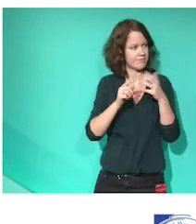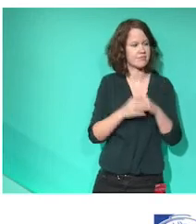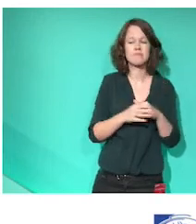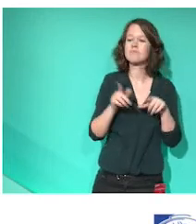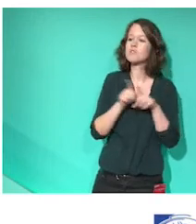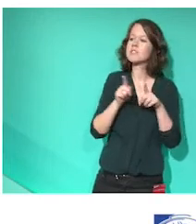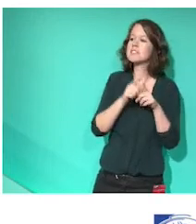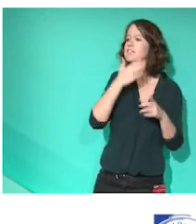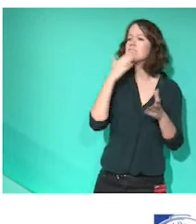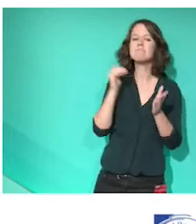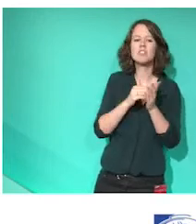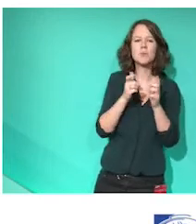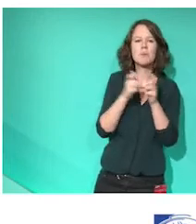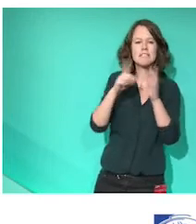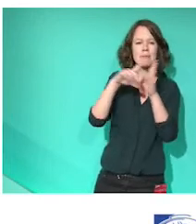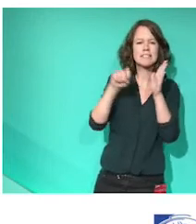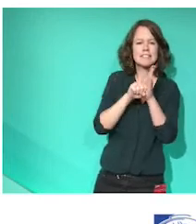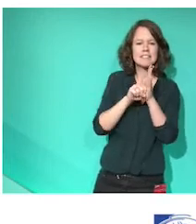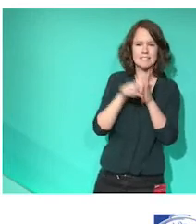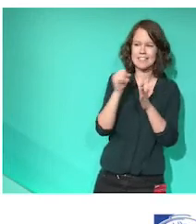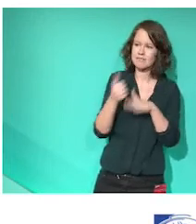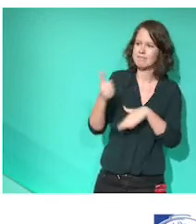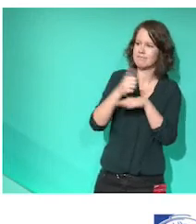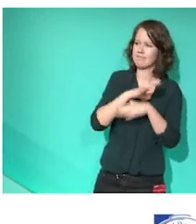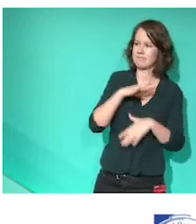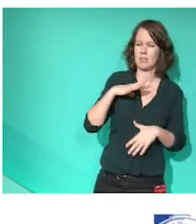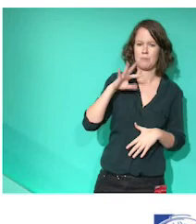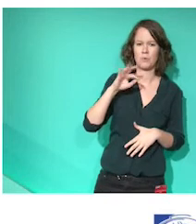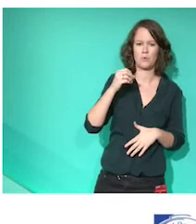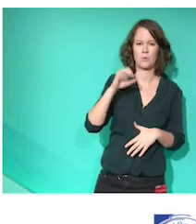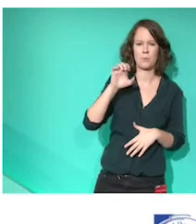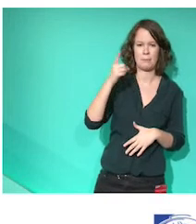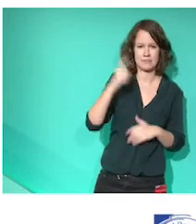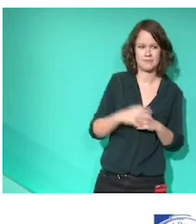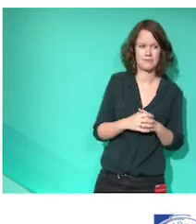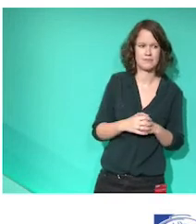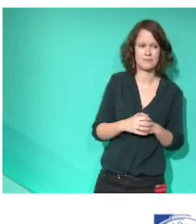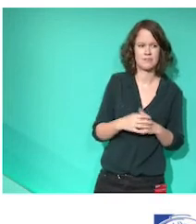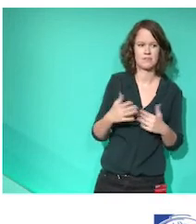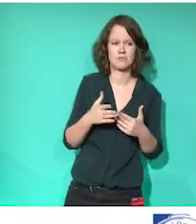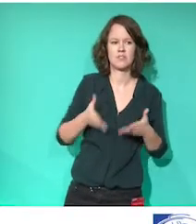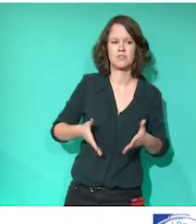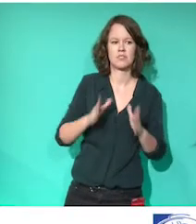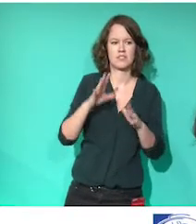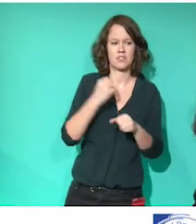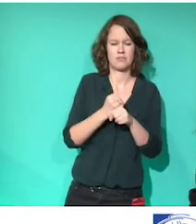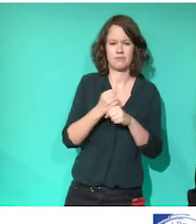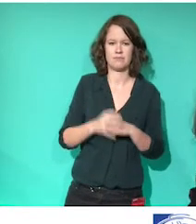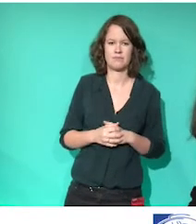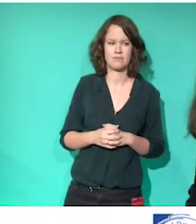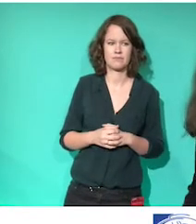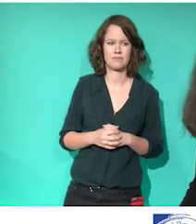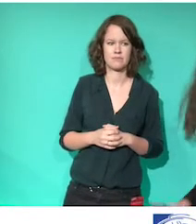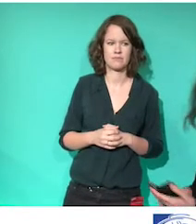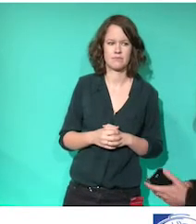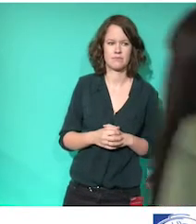prix des internautes, représentée par Marina Thomé, avec le tunnel des 50 de l'AFA. Vous pouvez toutes venir sur